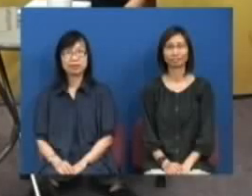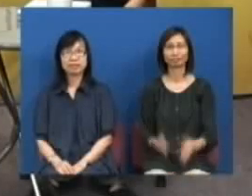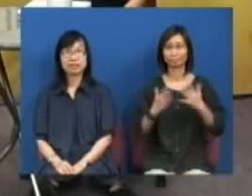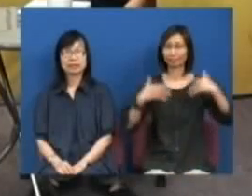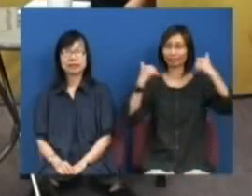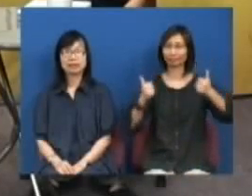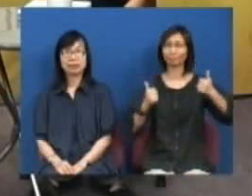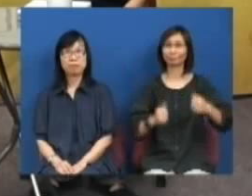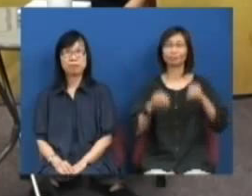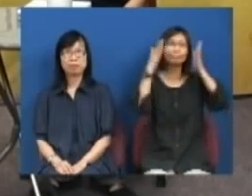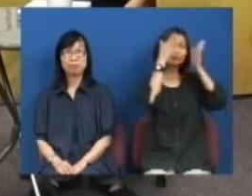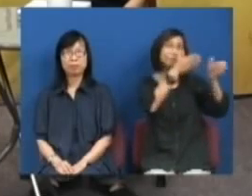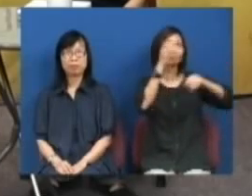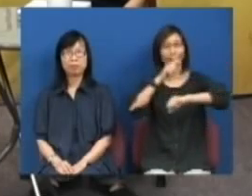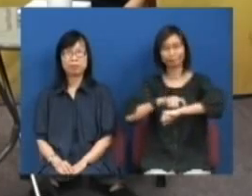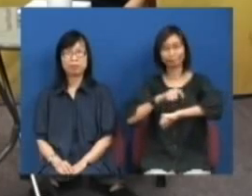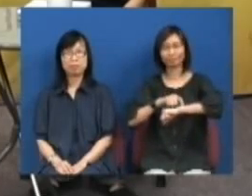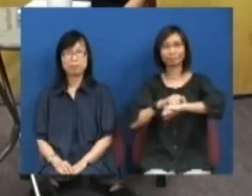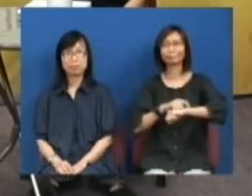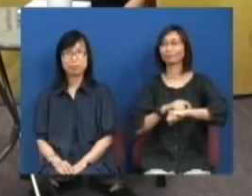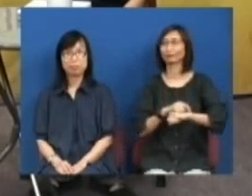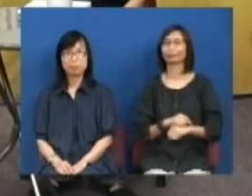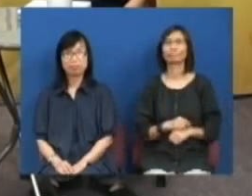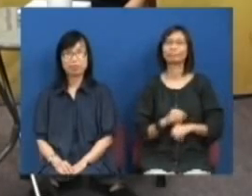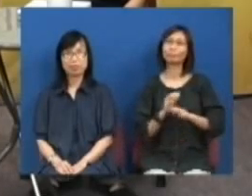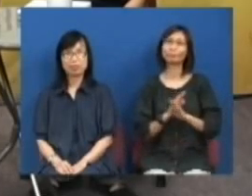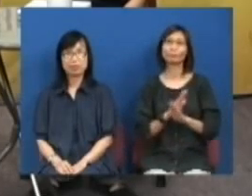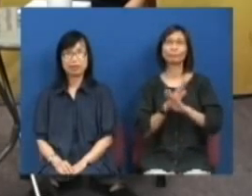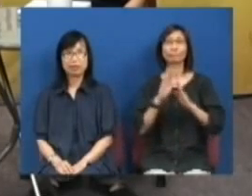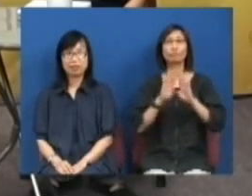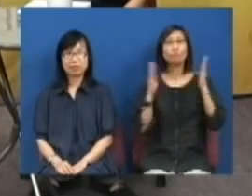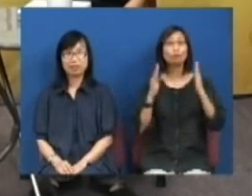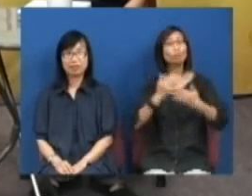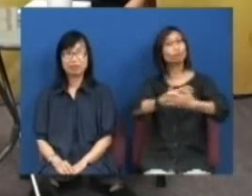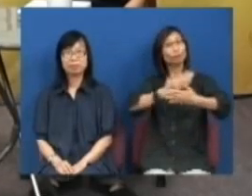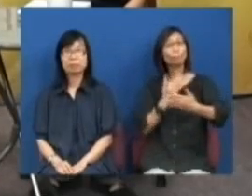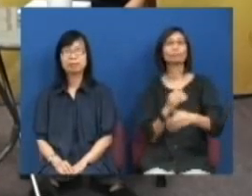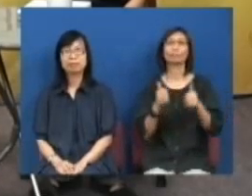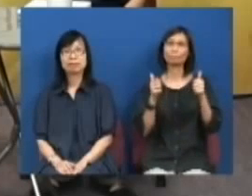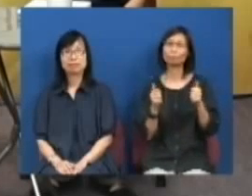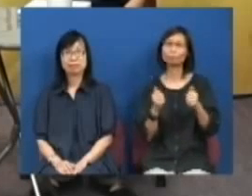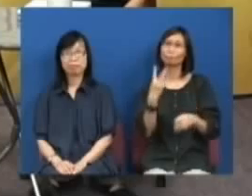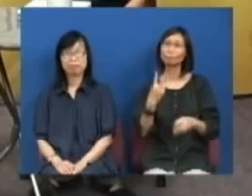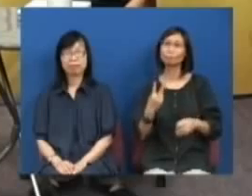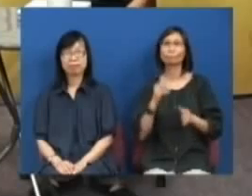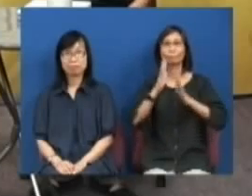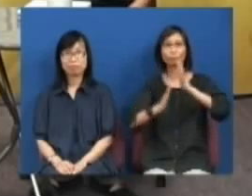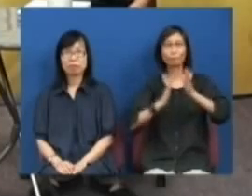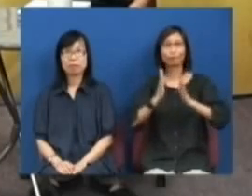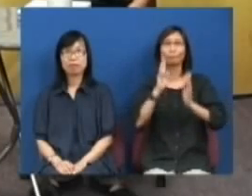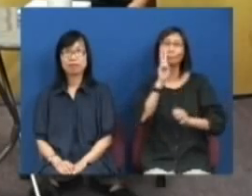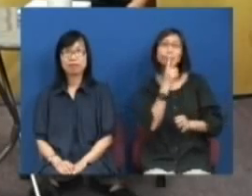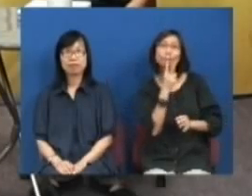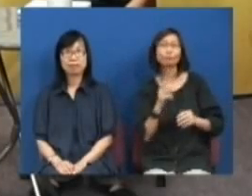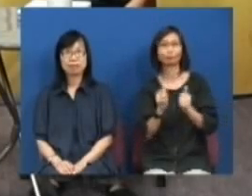大家好，又是向左望的节目时间了。咁未正式開始節目之前咧，都先多謝兩位幫我哋做手語嘅朋